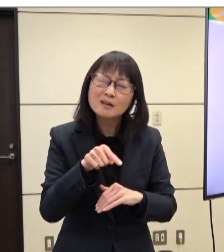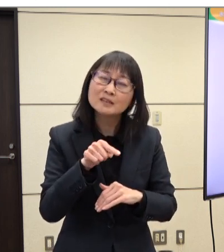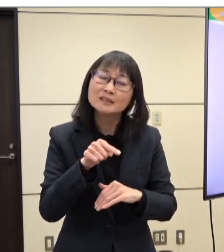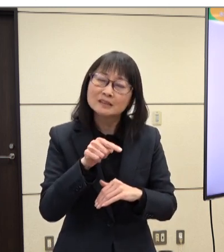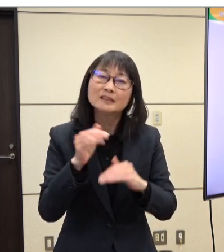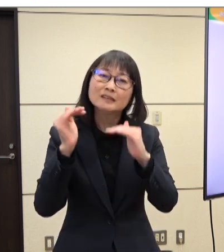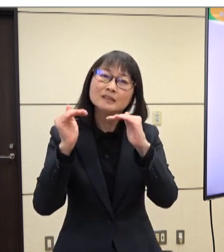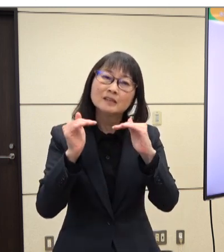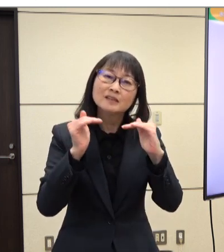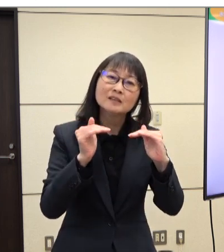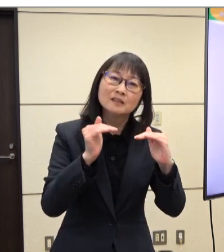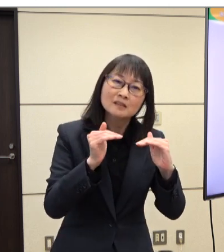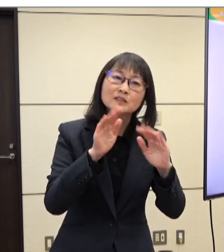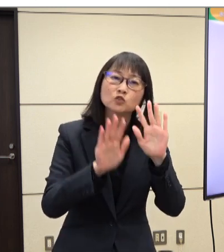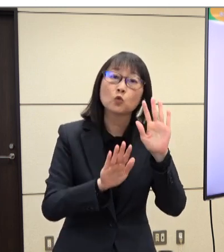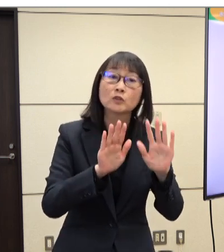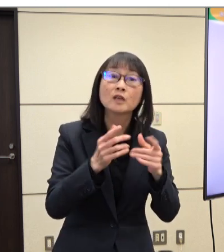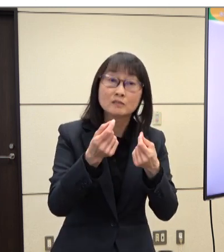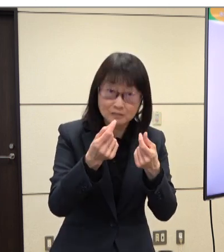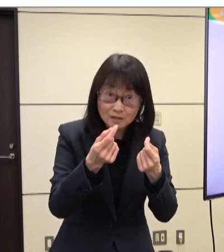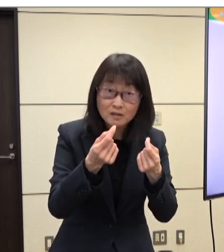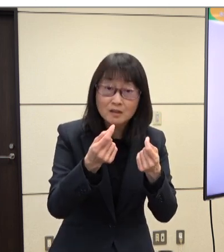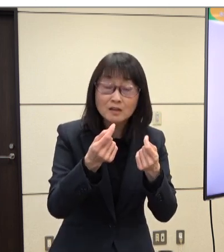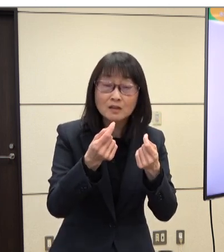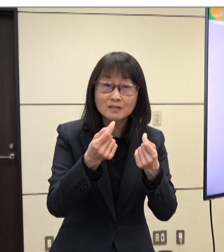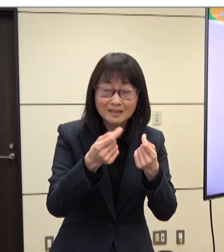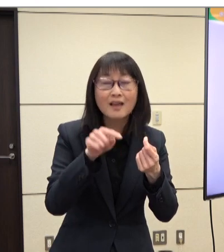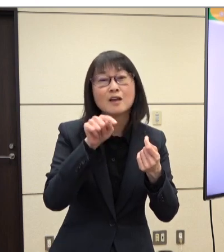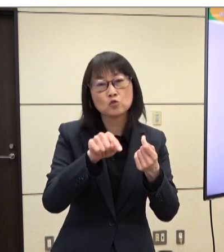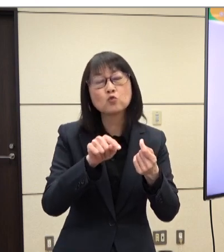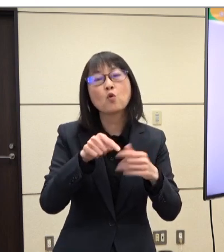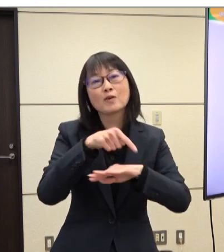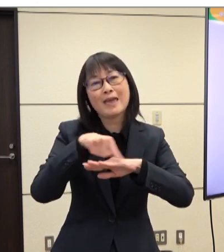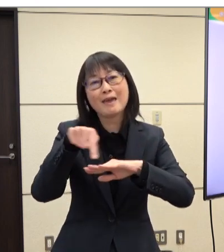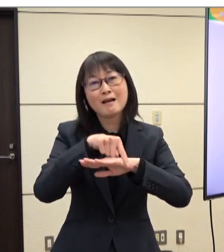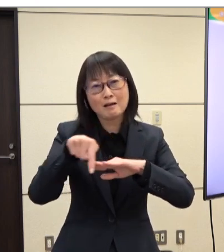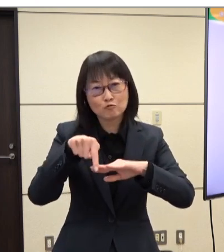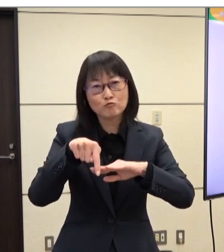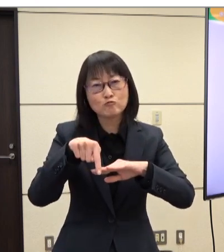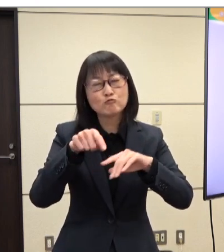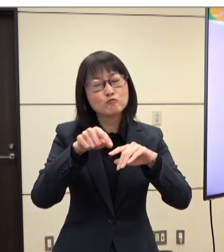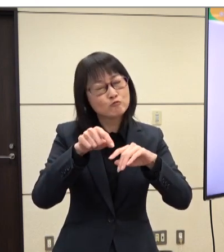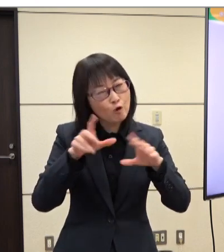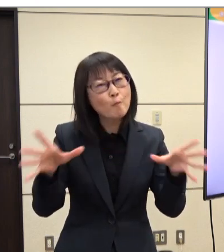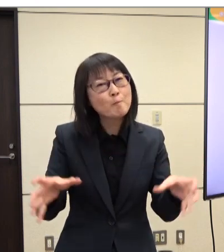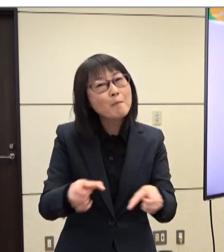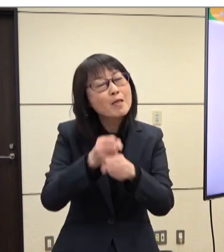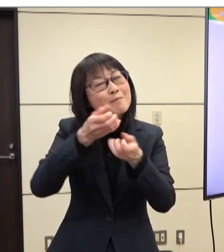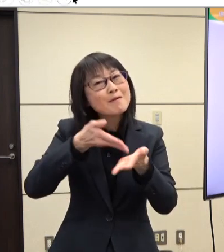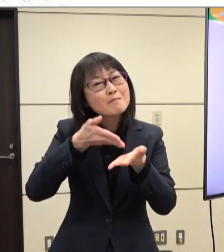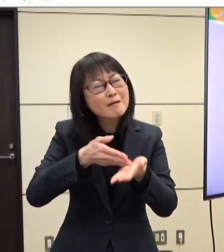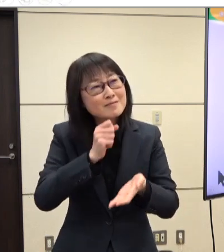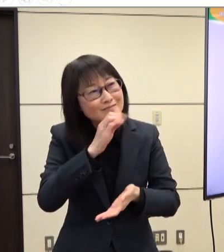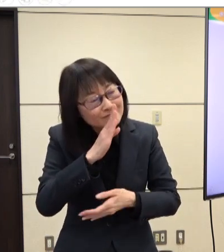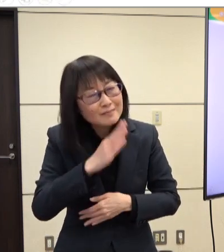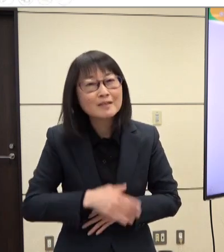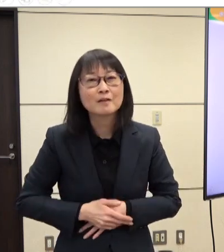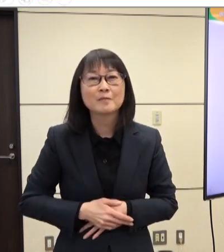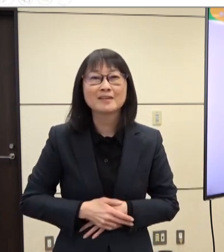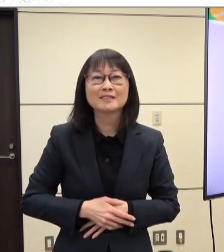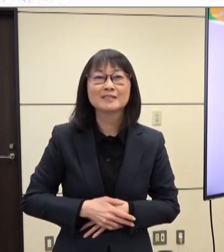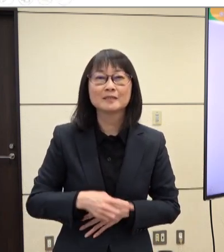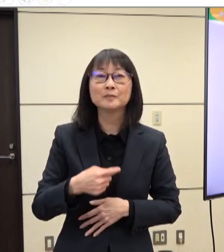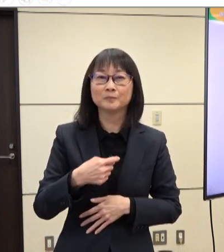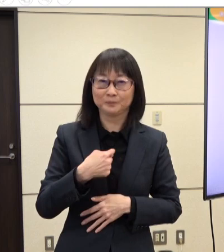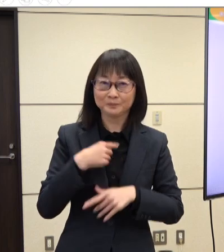ると思うんですが、はい、まずこの大作戦の総括をお聞かせください。 はい、特にこのゴミ減量大作戦の期間にです